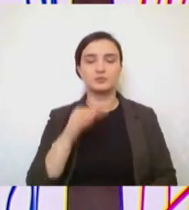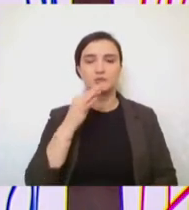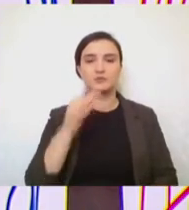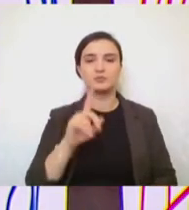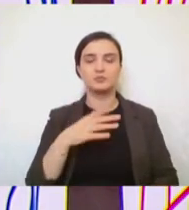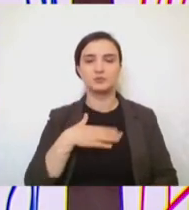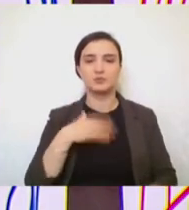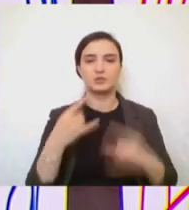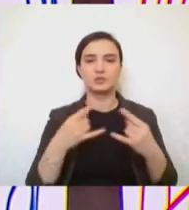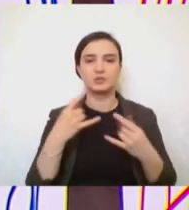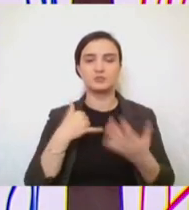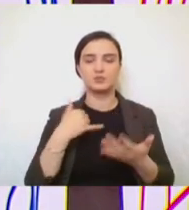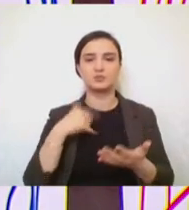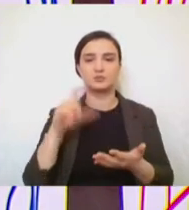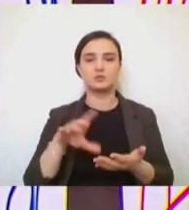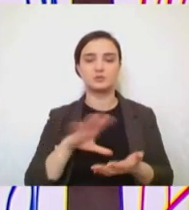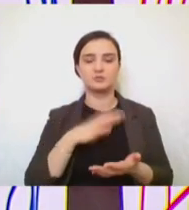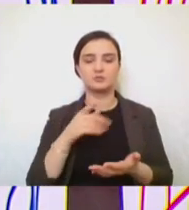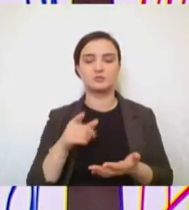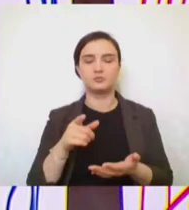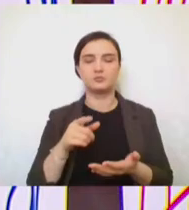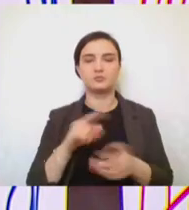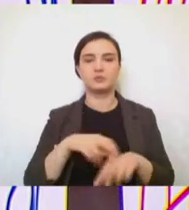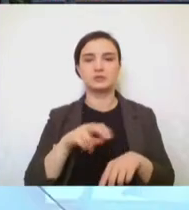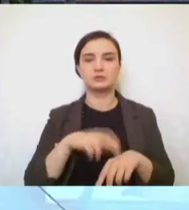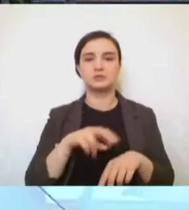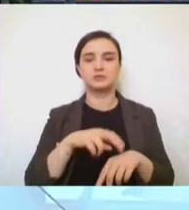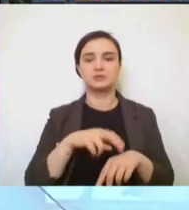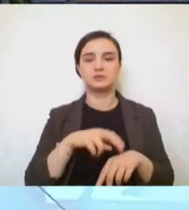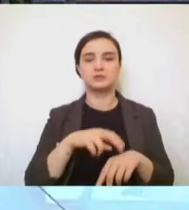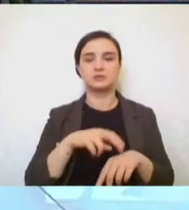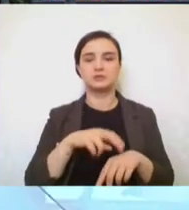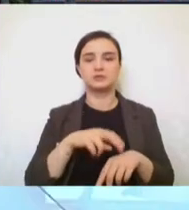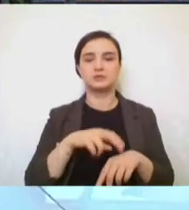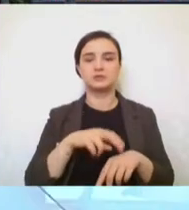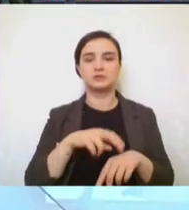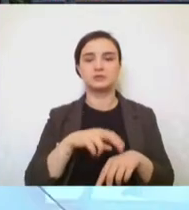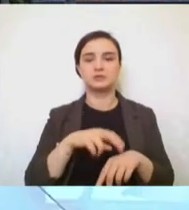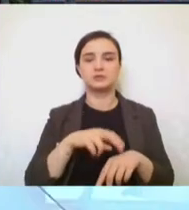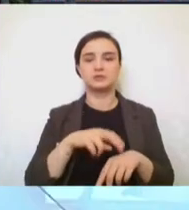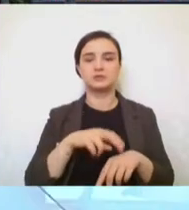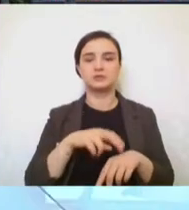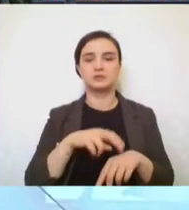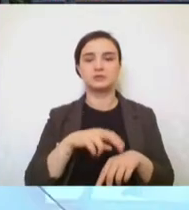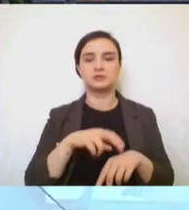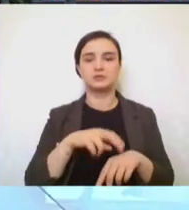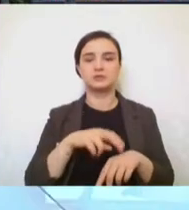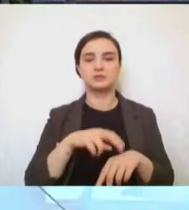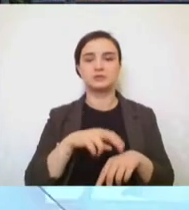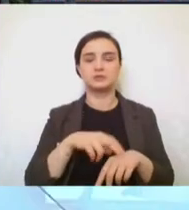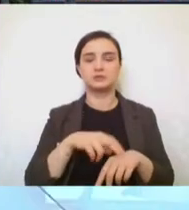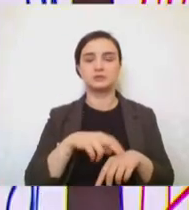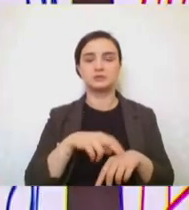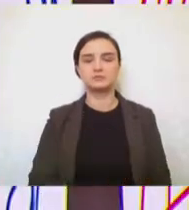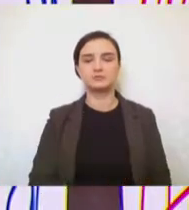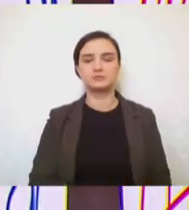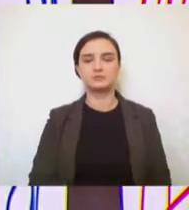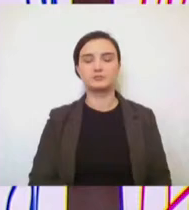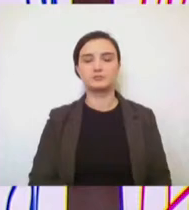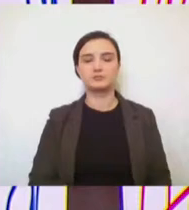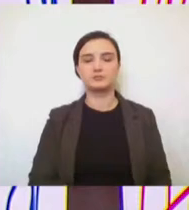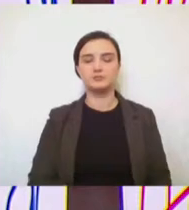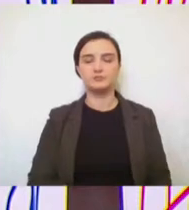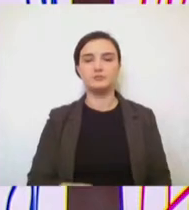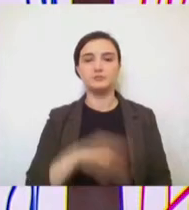გადაცემის სტუმარი გახლდათ მედიცინის მეცნიერებათა დოქტორი, პროფესორი, კარდიოლოგი ბატონი არჩილ ჩუხრუკიძე. დავიდრე